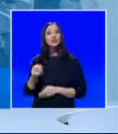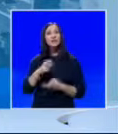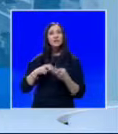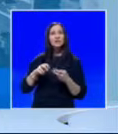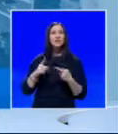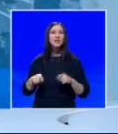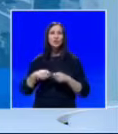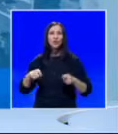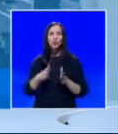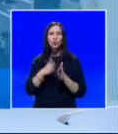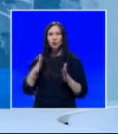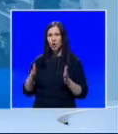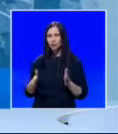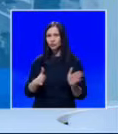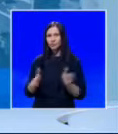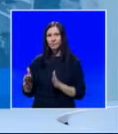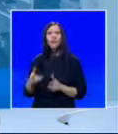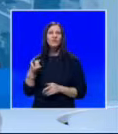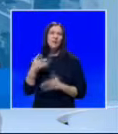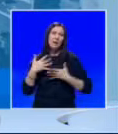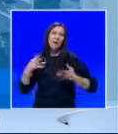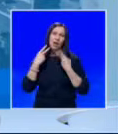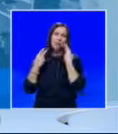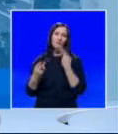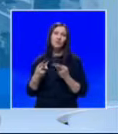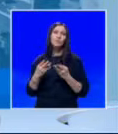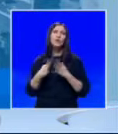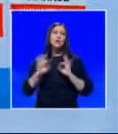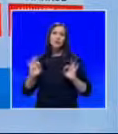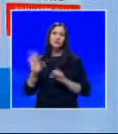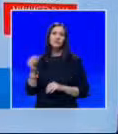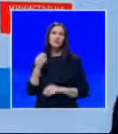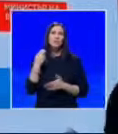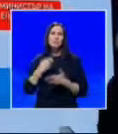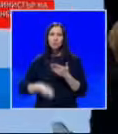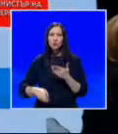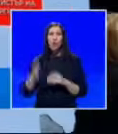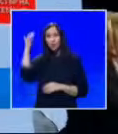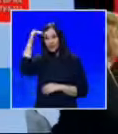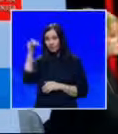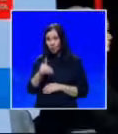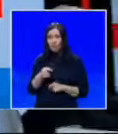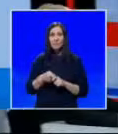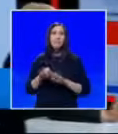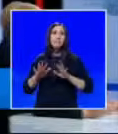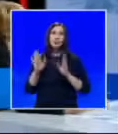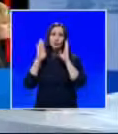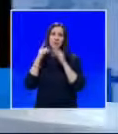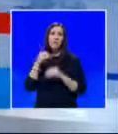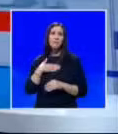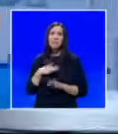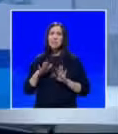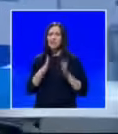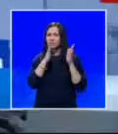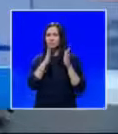дългосрочен... ДПС също нямат коалиция. Да, но то е прекалено видимо. И то е прекалено ясно за всички. То е много просто. Ако Тръмп дойде, ние правим нещо консервативно, там има някакви